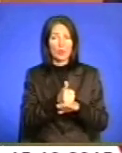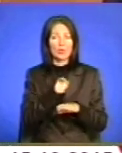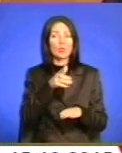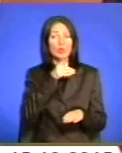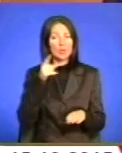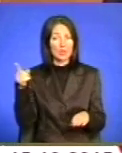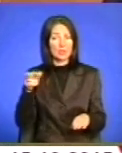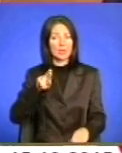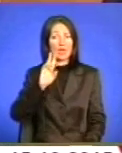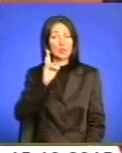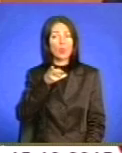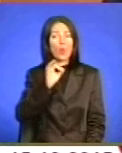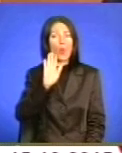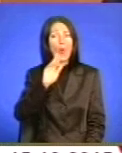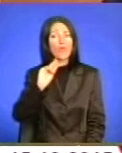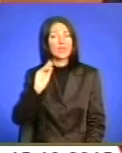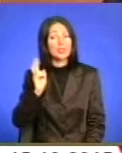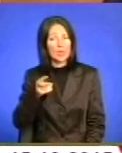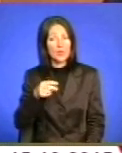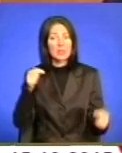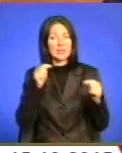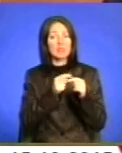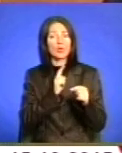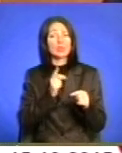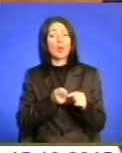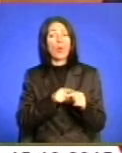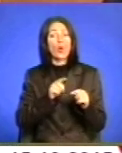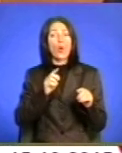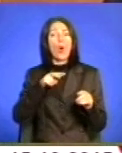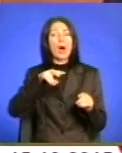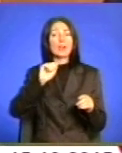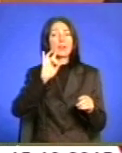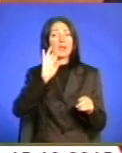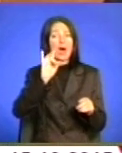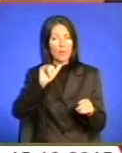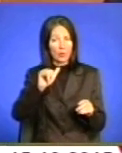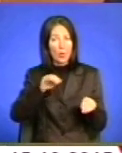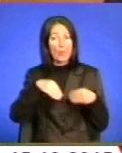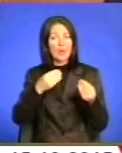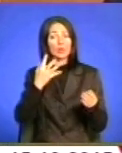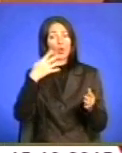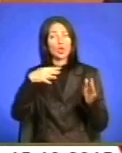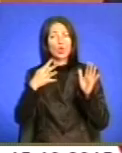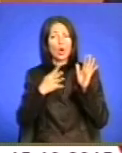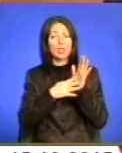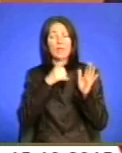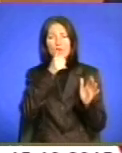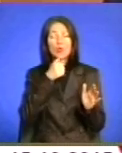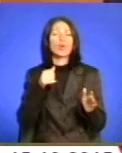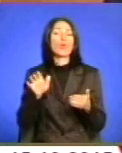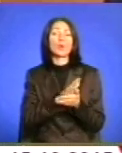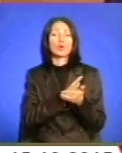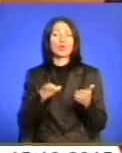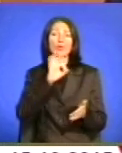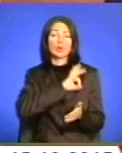Януковичем, згідно з якою лавру передано на 49 років у безкоштовне користування представникам Української